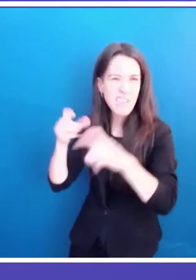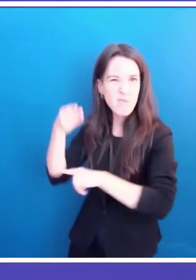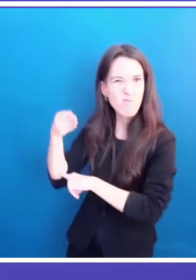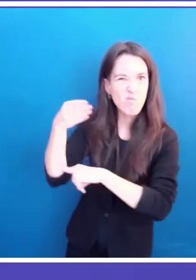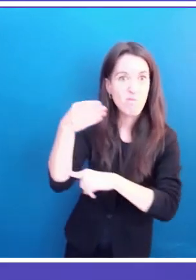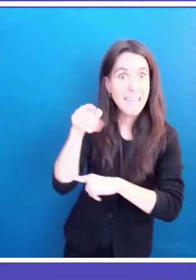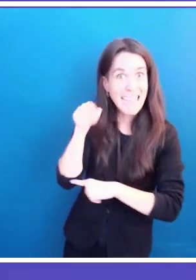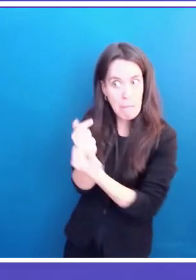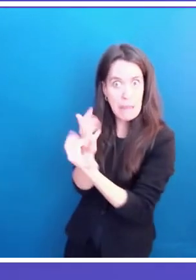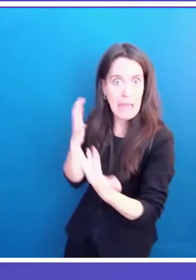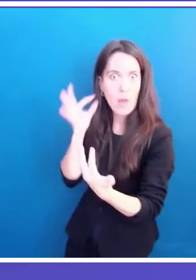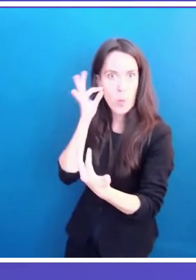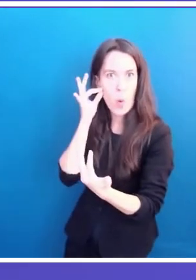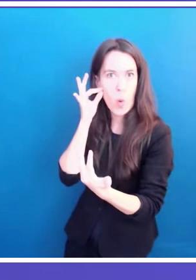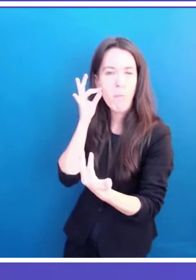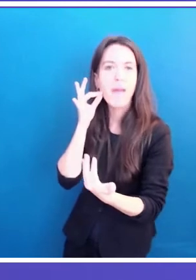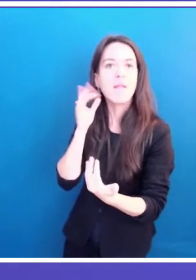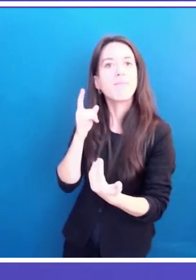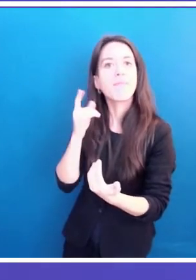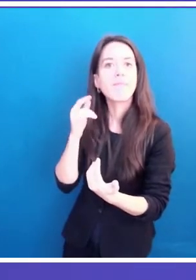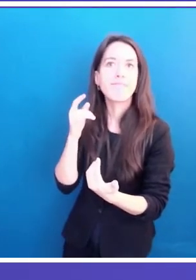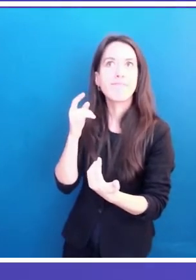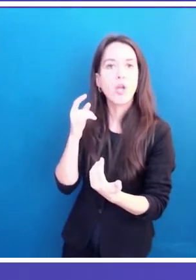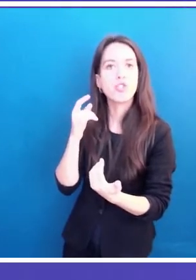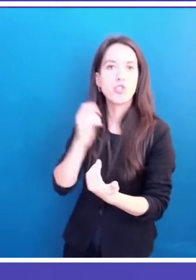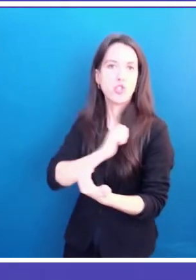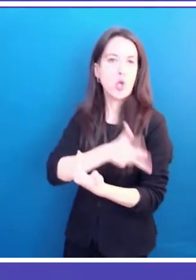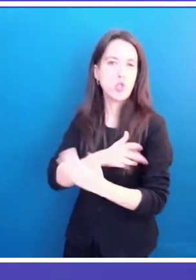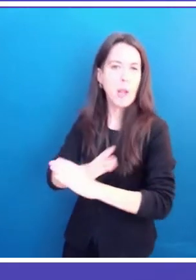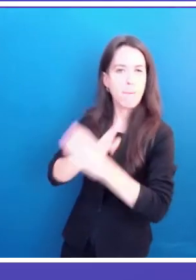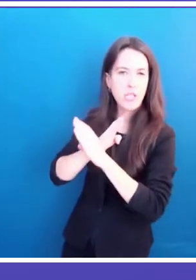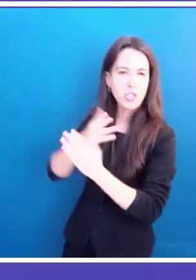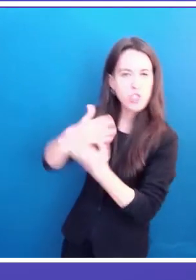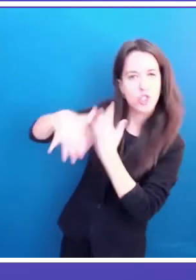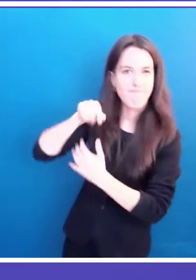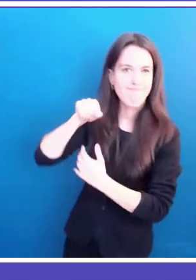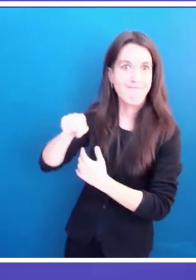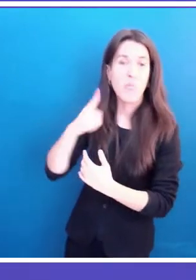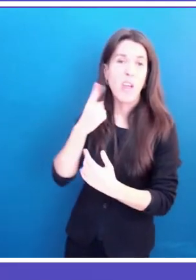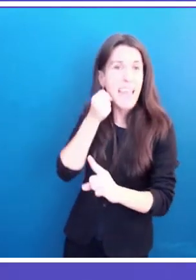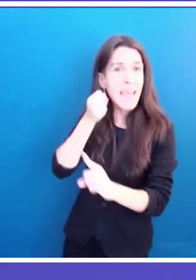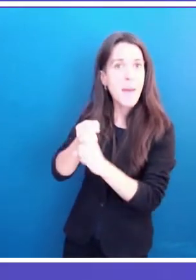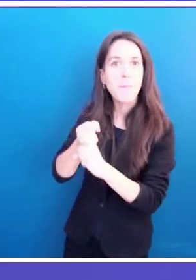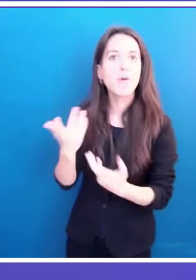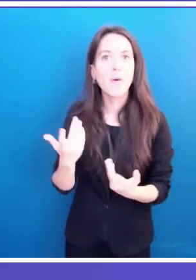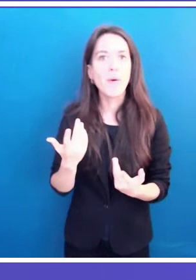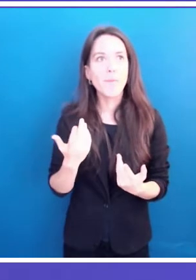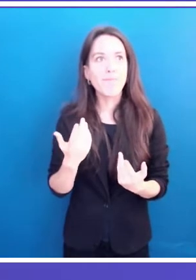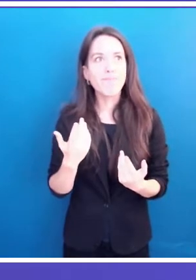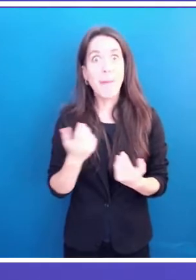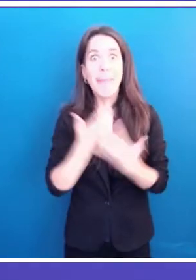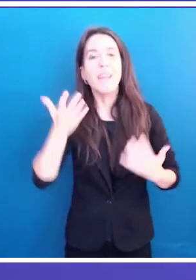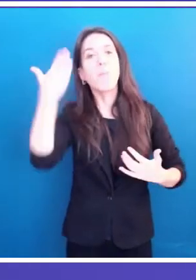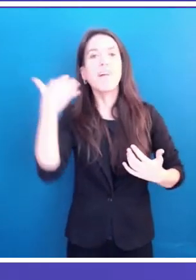عقد رسمي. وطبعا من الآثار كان خسارة العمل، علما أن النساء